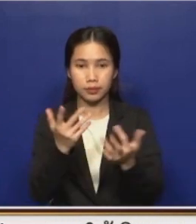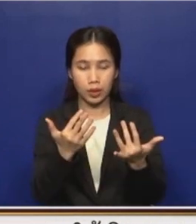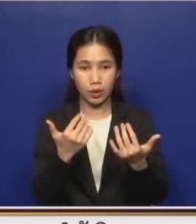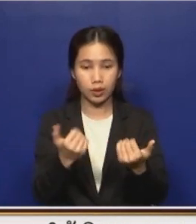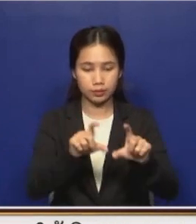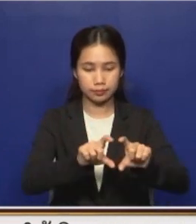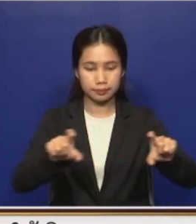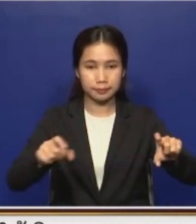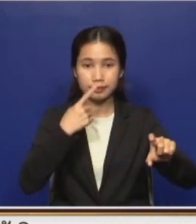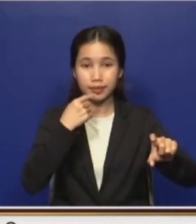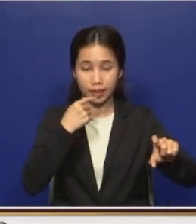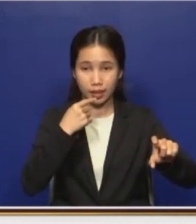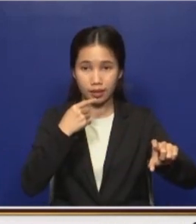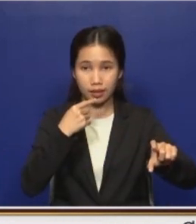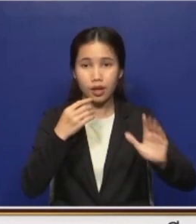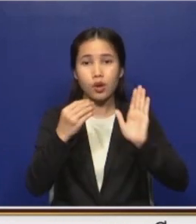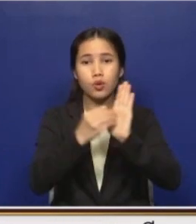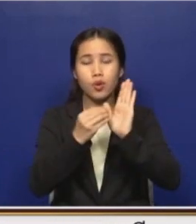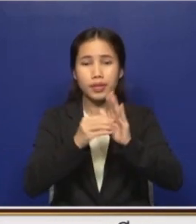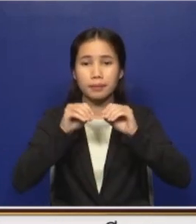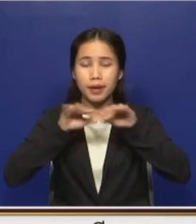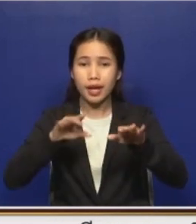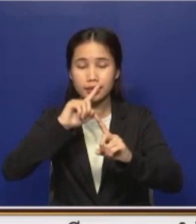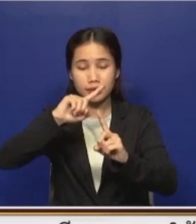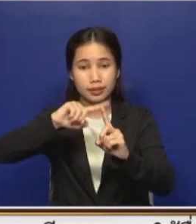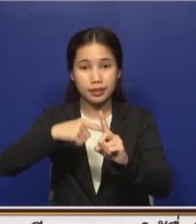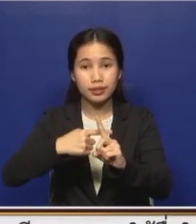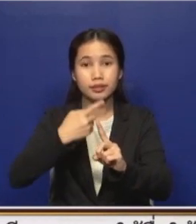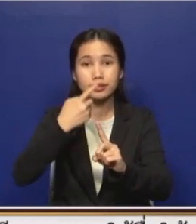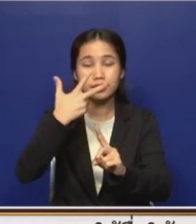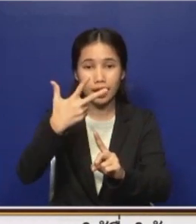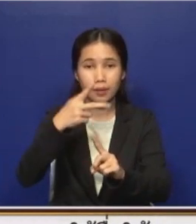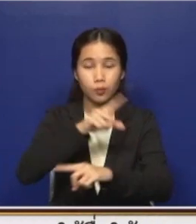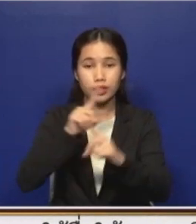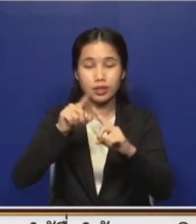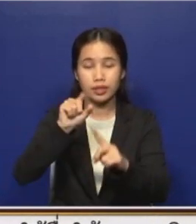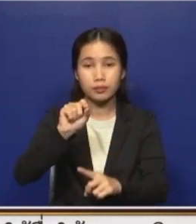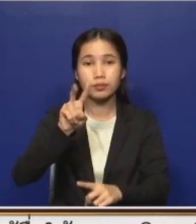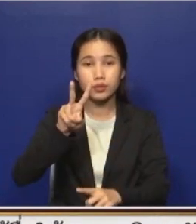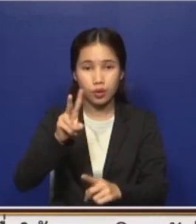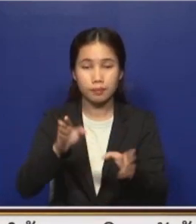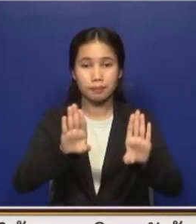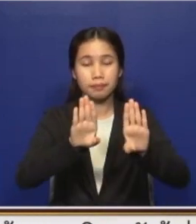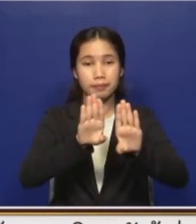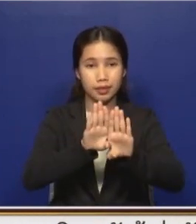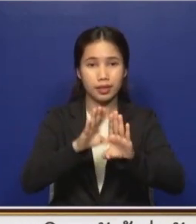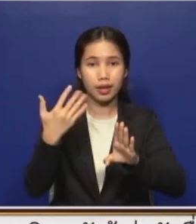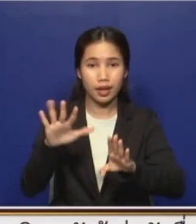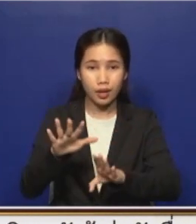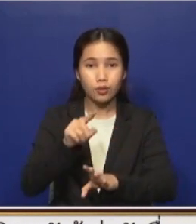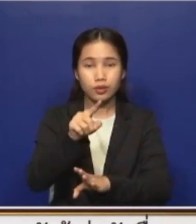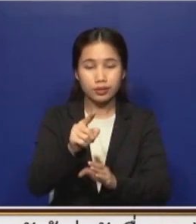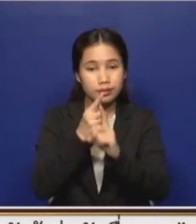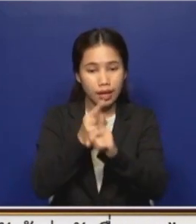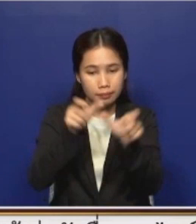2เมษาแต่ที่สำคัญฮะรัฐบาลได้ประกาศปิดสนามบินและปิดประเทศเมื่อวันที่3เมษายน